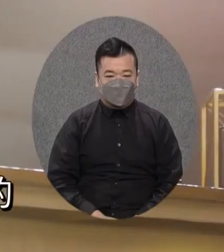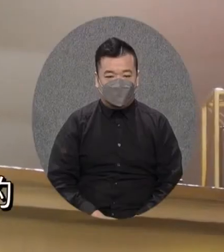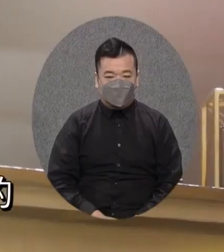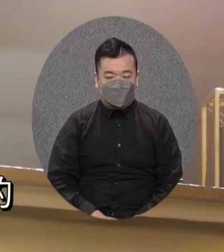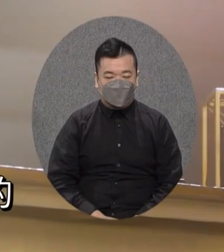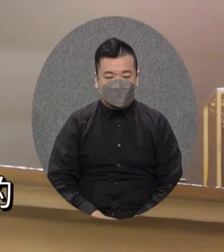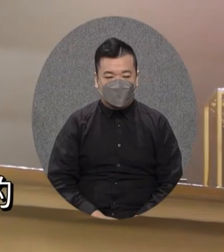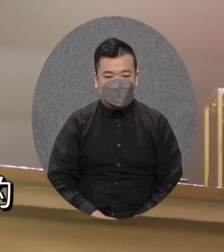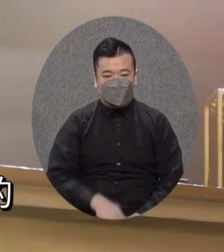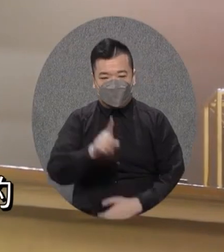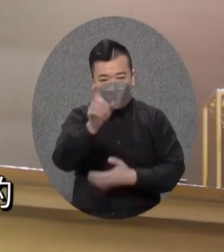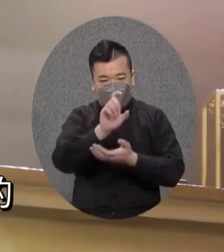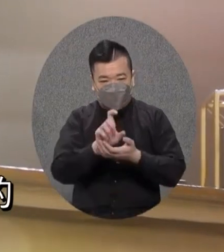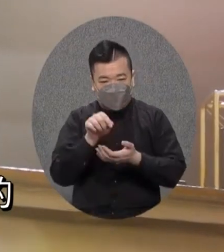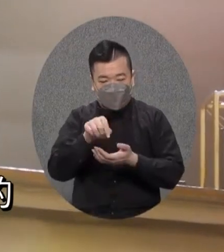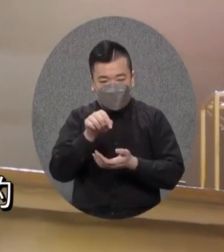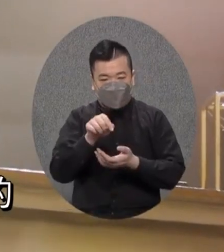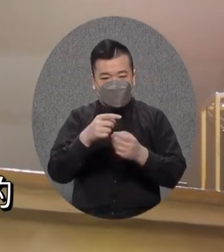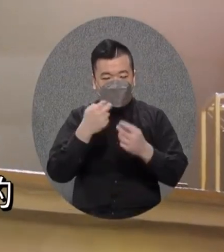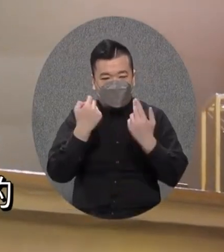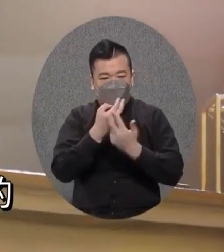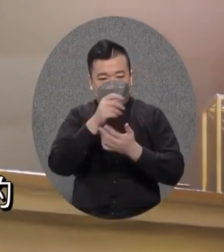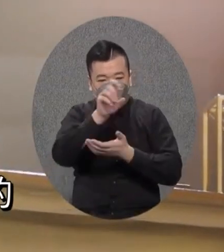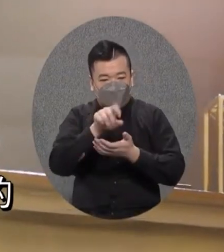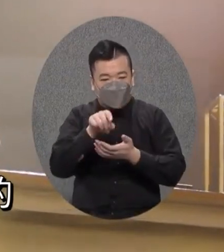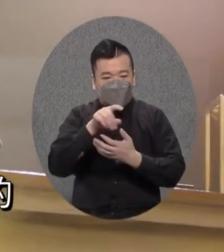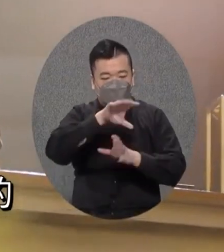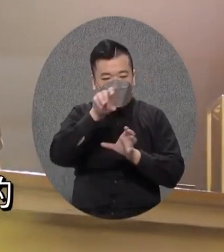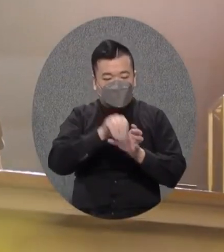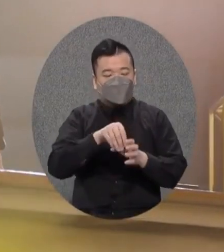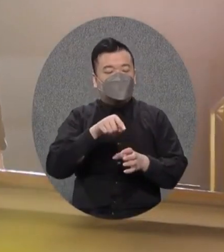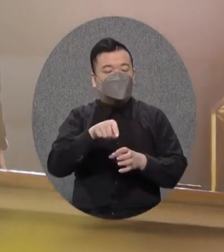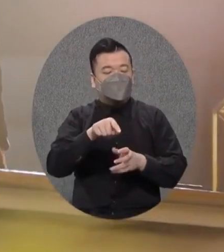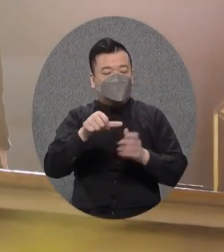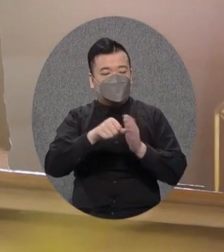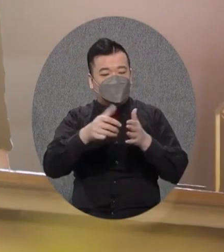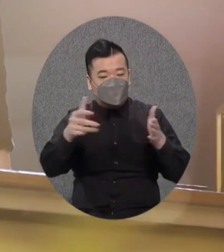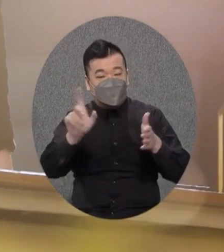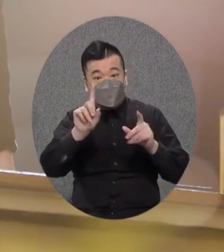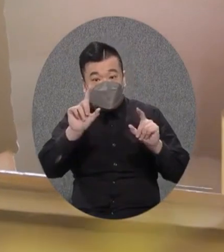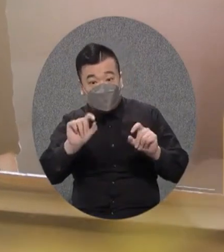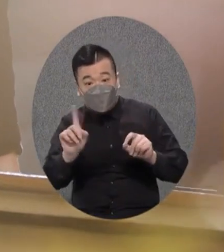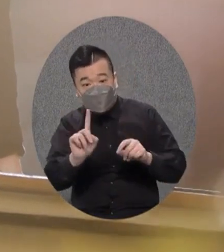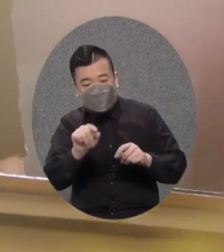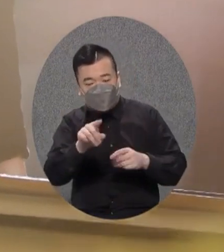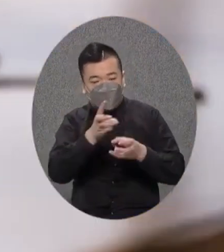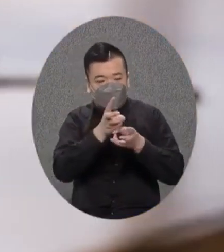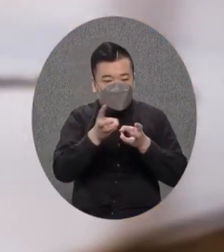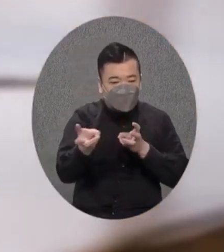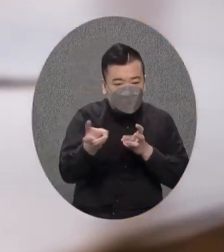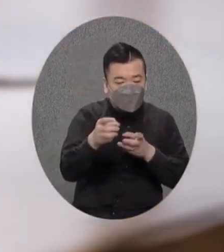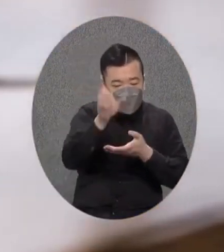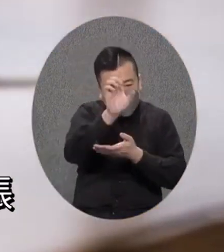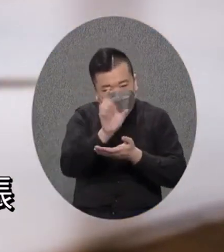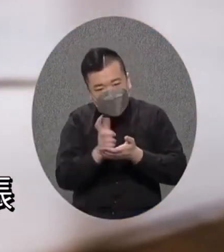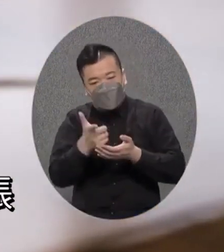咁草書係咁多個書體入面嘅包容性係最大啦。意思咧就係佢嘅線條啊、點線